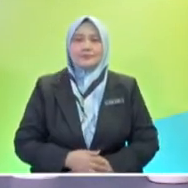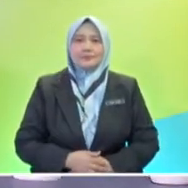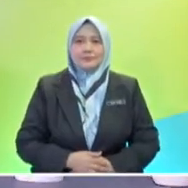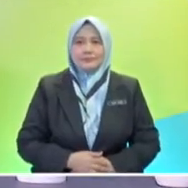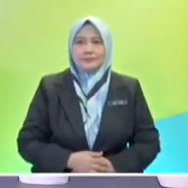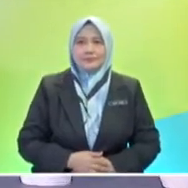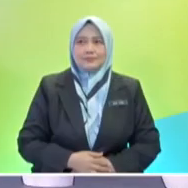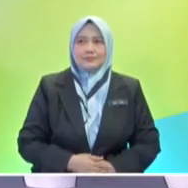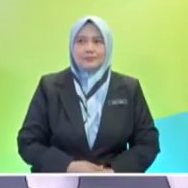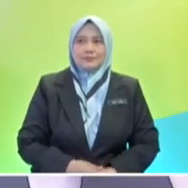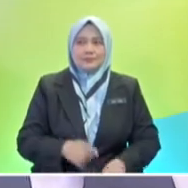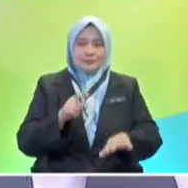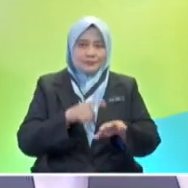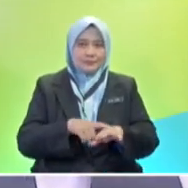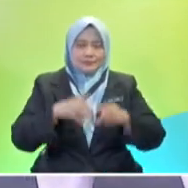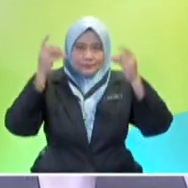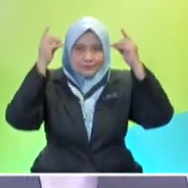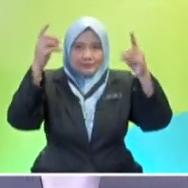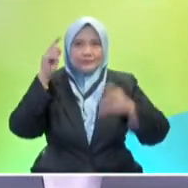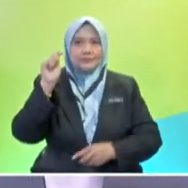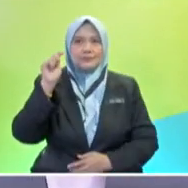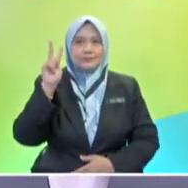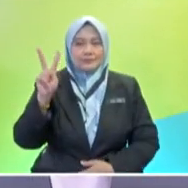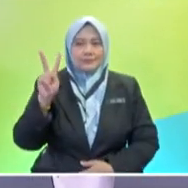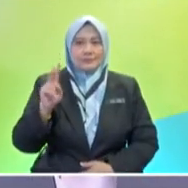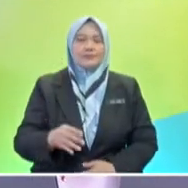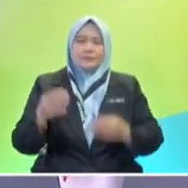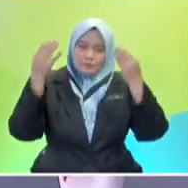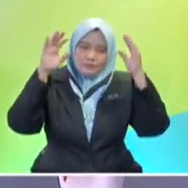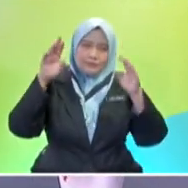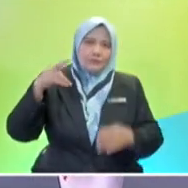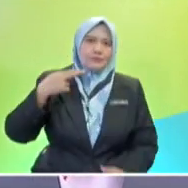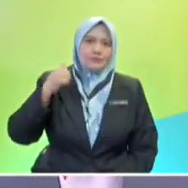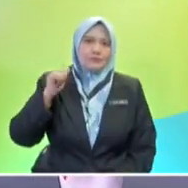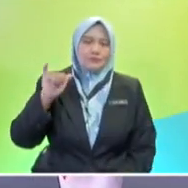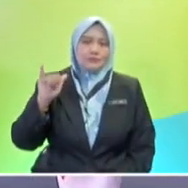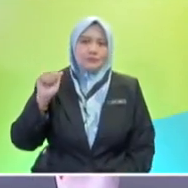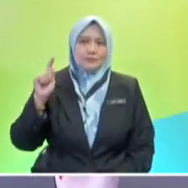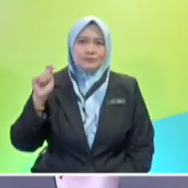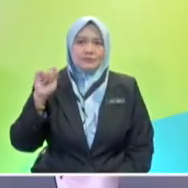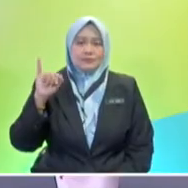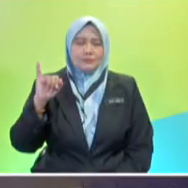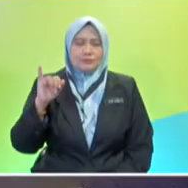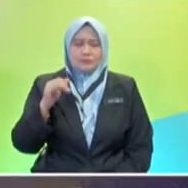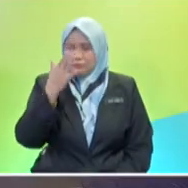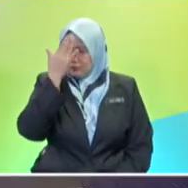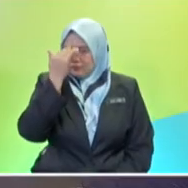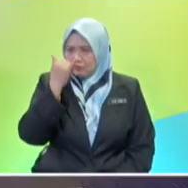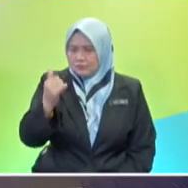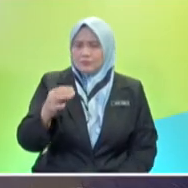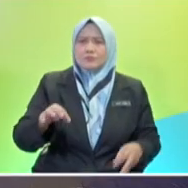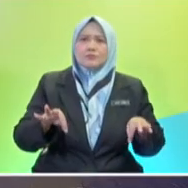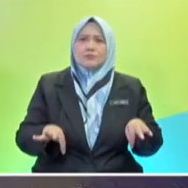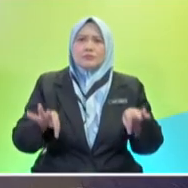yeah, di saluran Didik TV KPM. Cikgu Nurhayati, yeah, sebenarnya kenapa pentingnya kita menjaga keselamatan